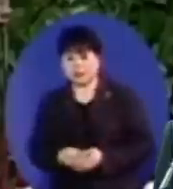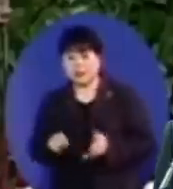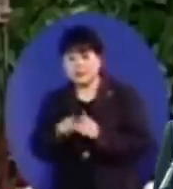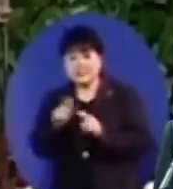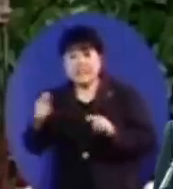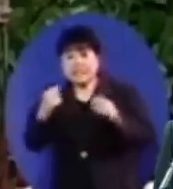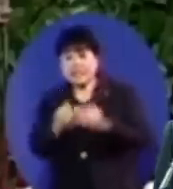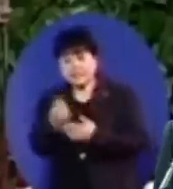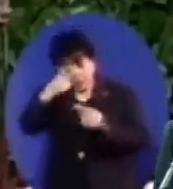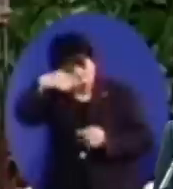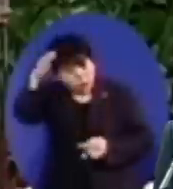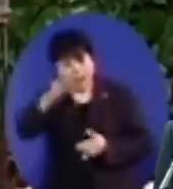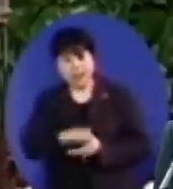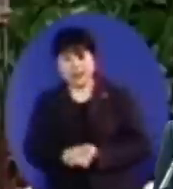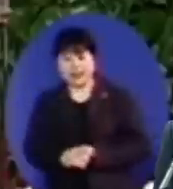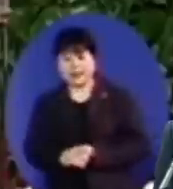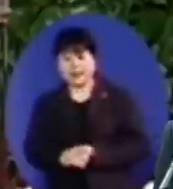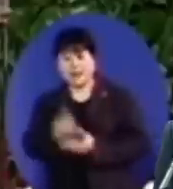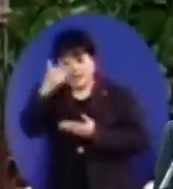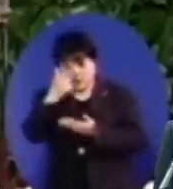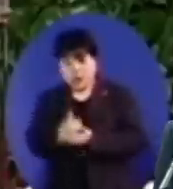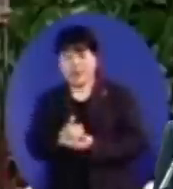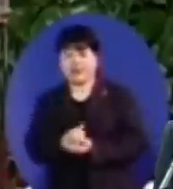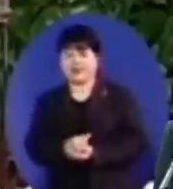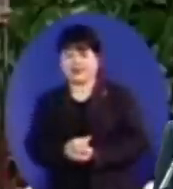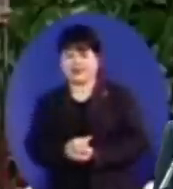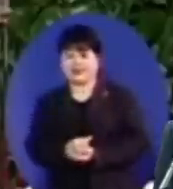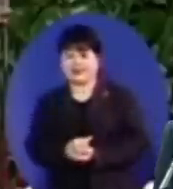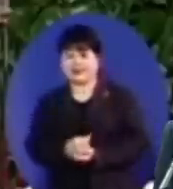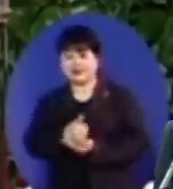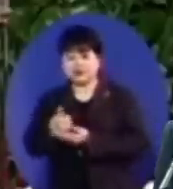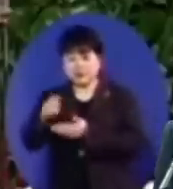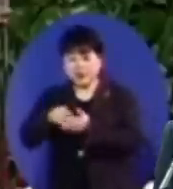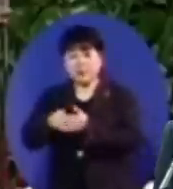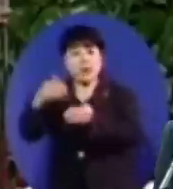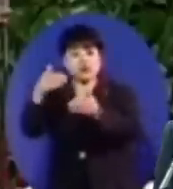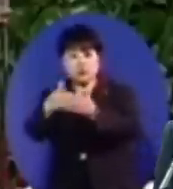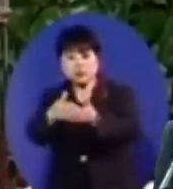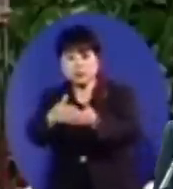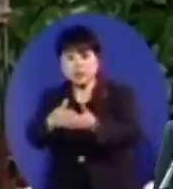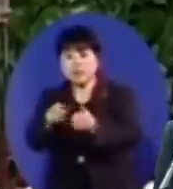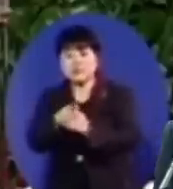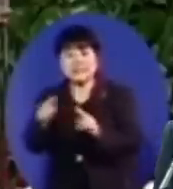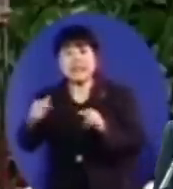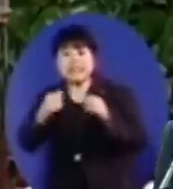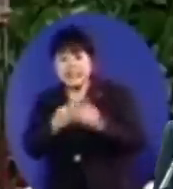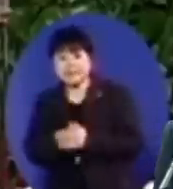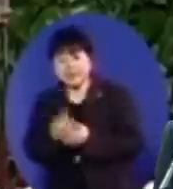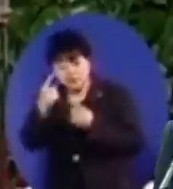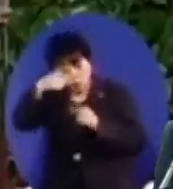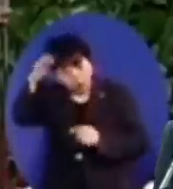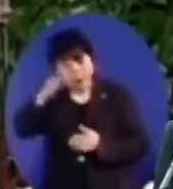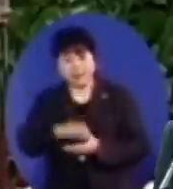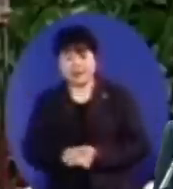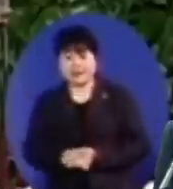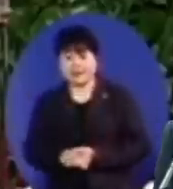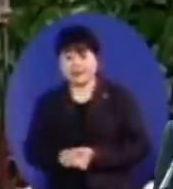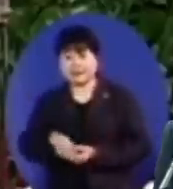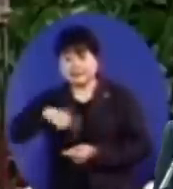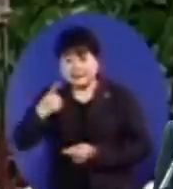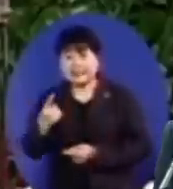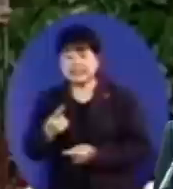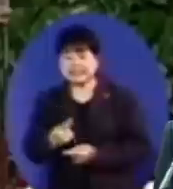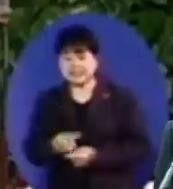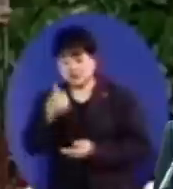믿으니까 지옥 가지요. 그리고 죄가 주님이 갚았는데 안 믿으니까 자기 죄로 지옥